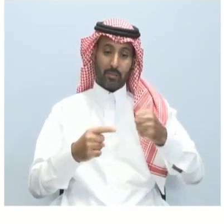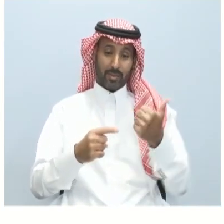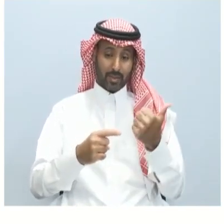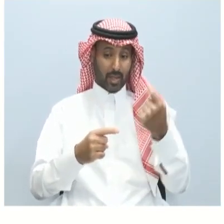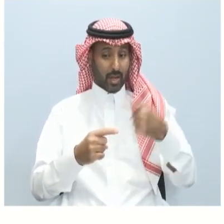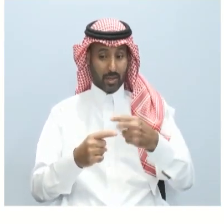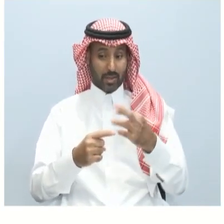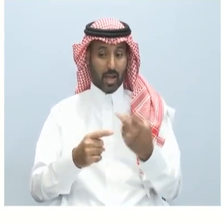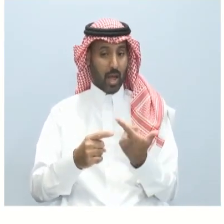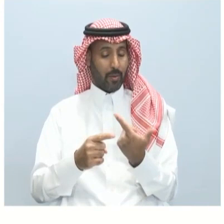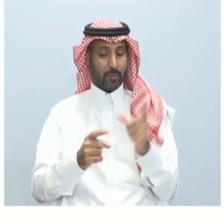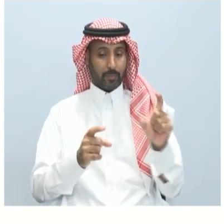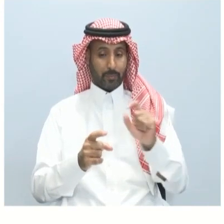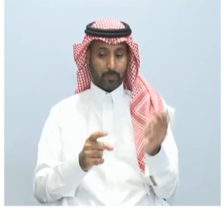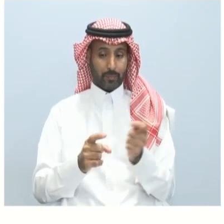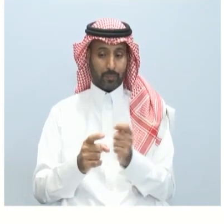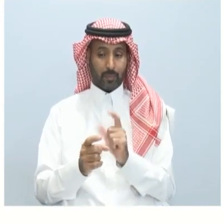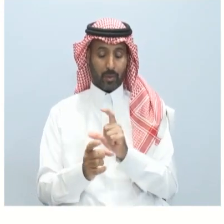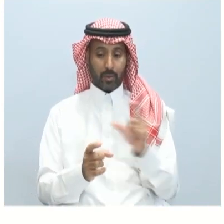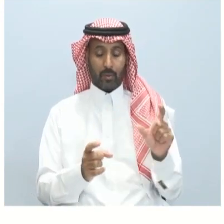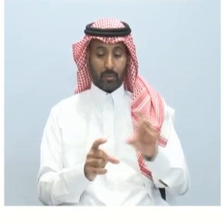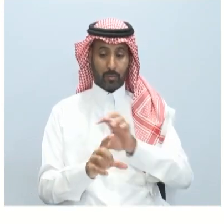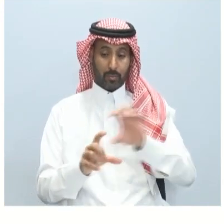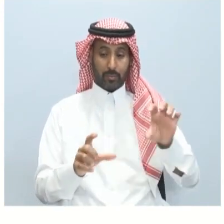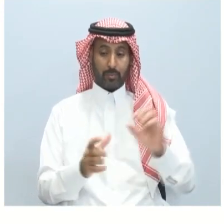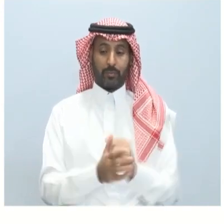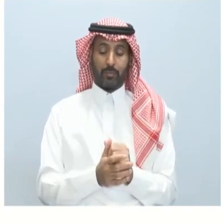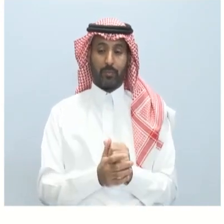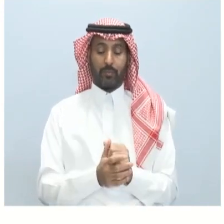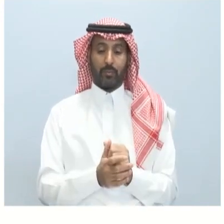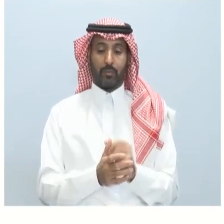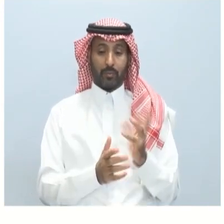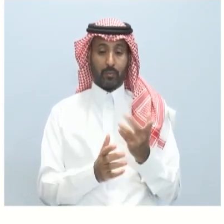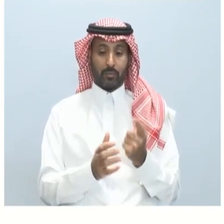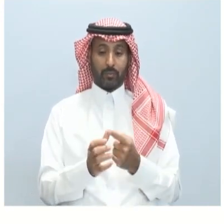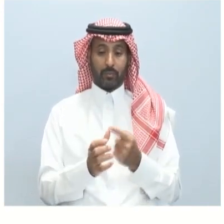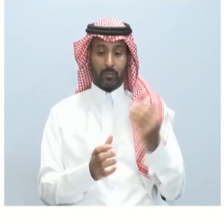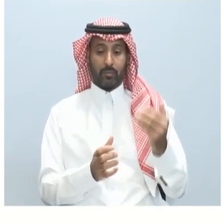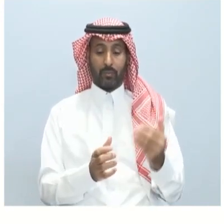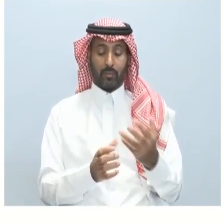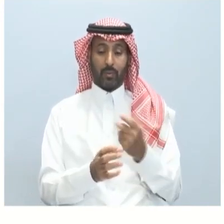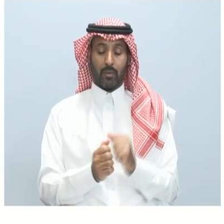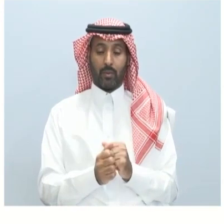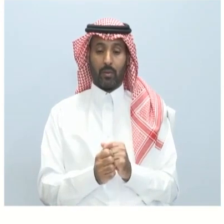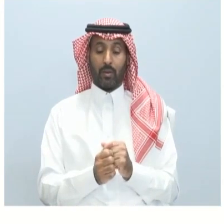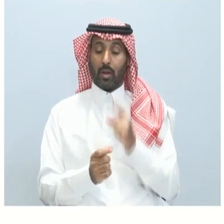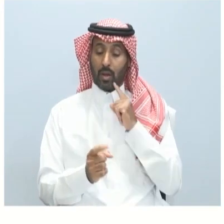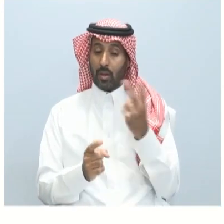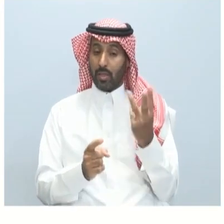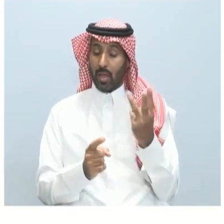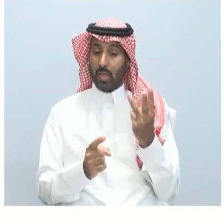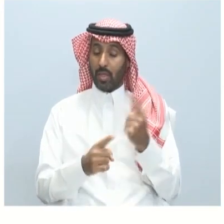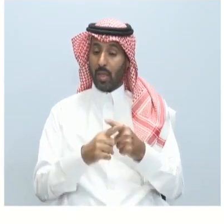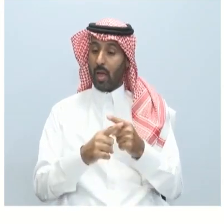هذا هذه العباره على صوره معادله جبريه لدينا ناتج ضرب عدد في 3 هو